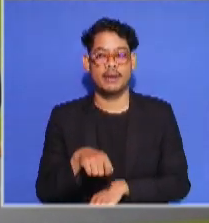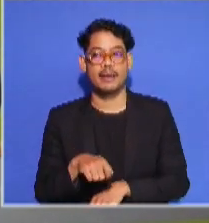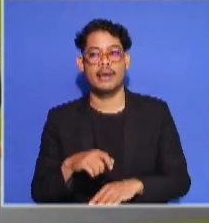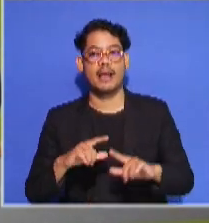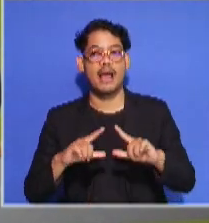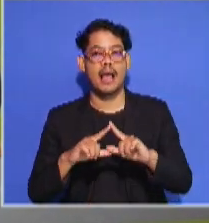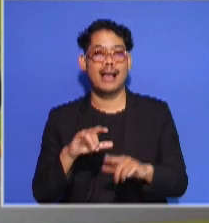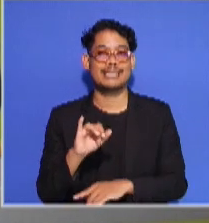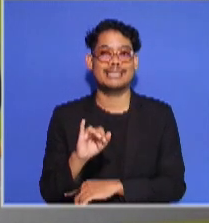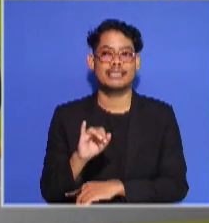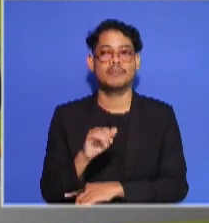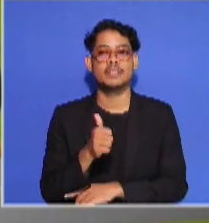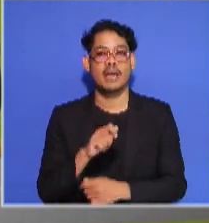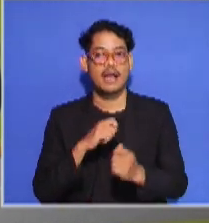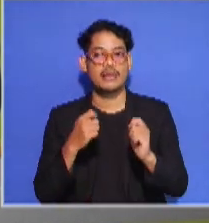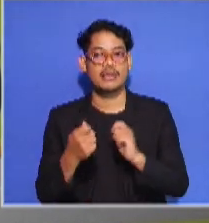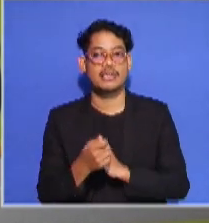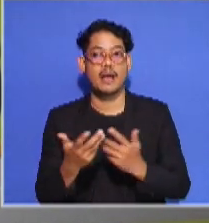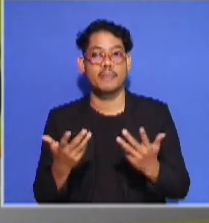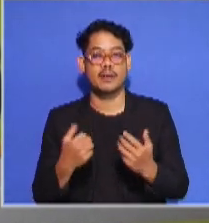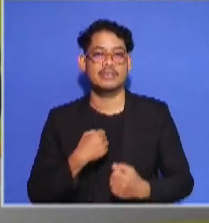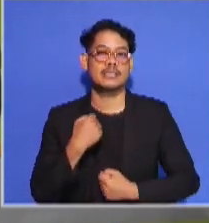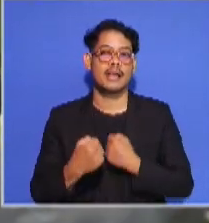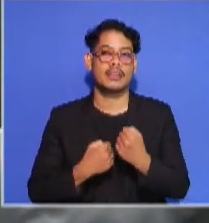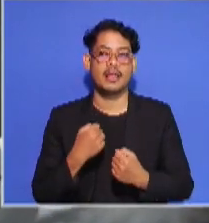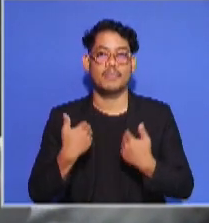menggantikan aktivitas manusia dalam hal pekerjaan.